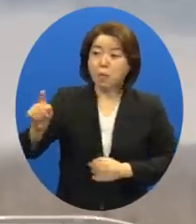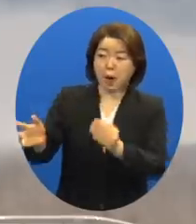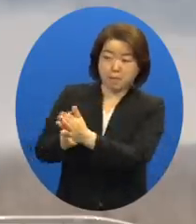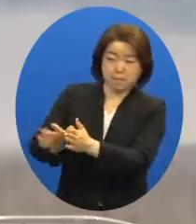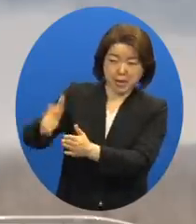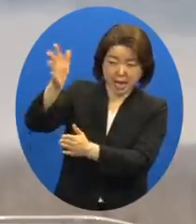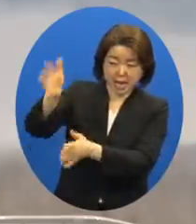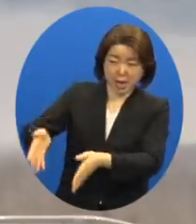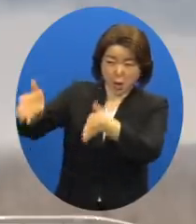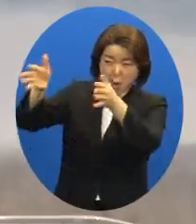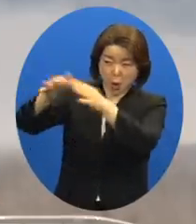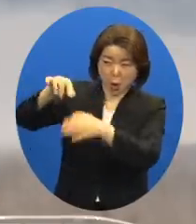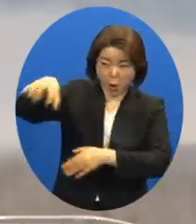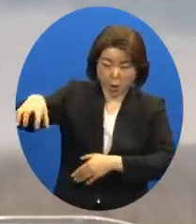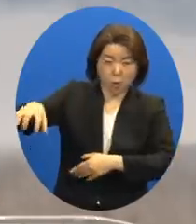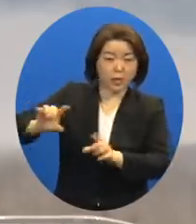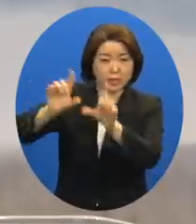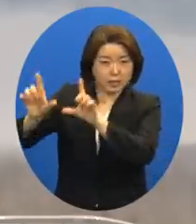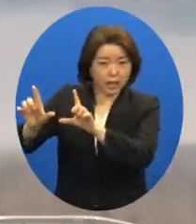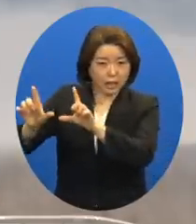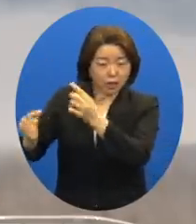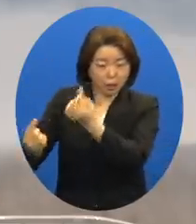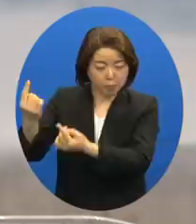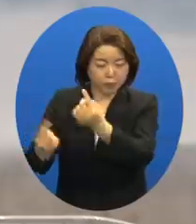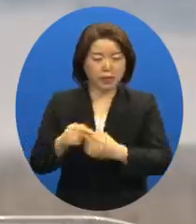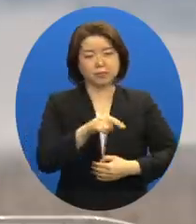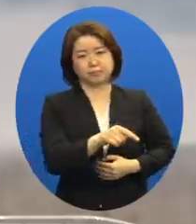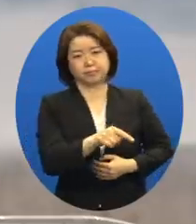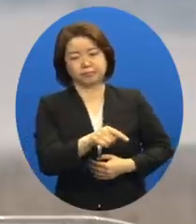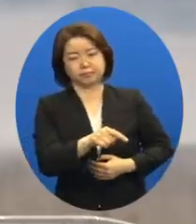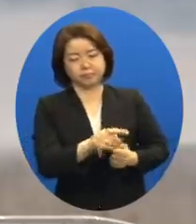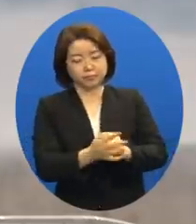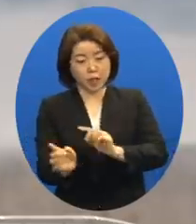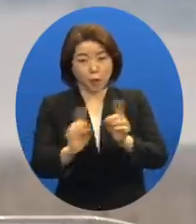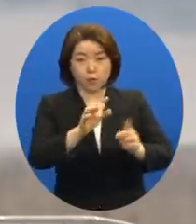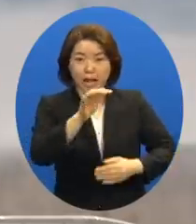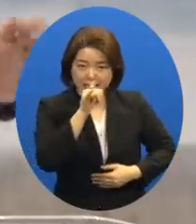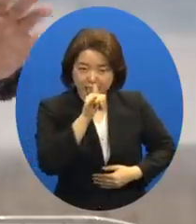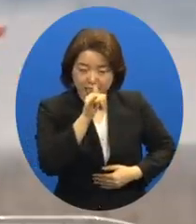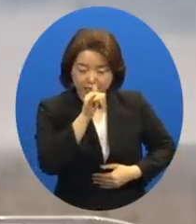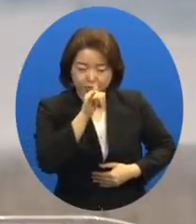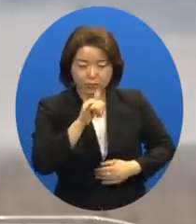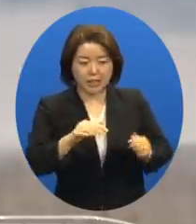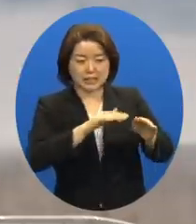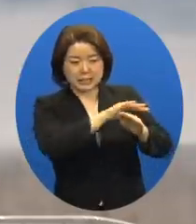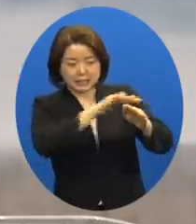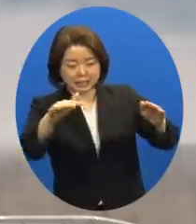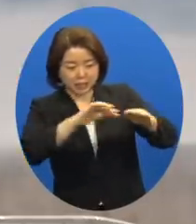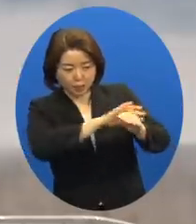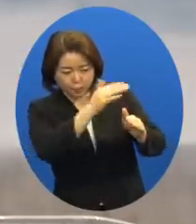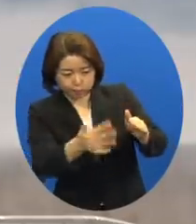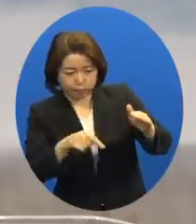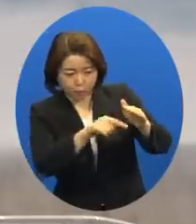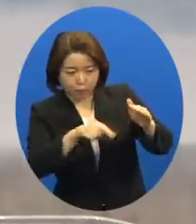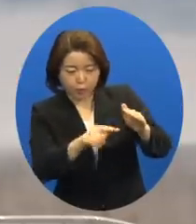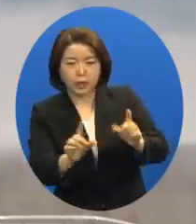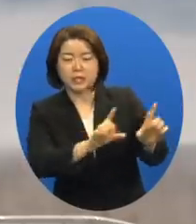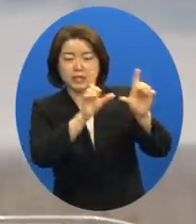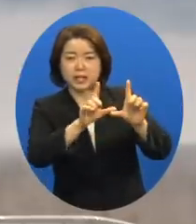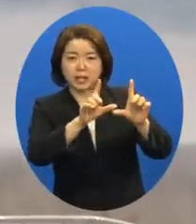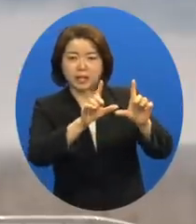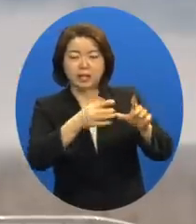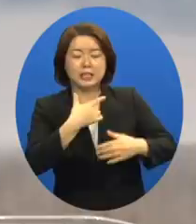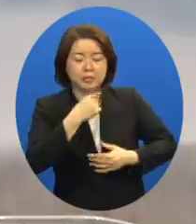속에 사느니 부활이 있는 카타콤베 지하 무덤 속에서 살겠다고 선택했던